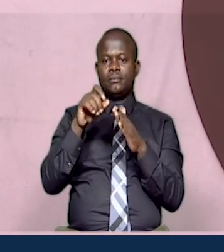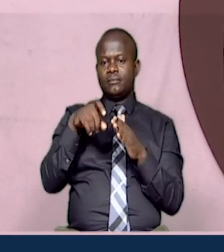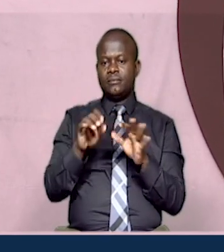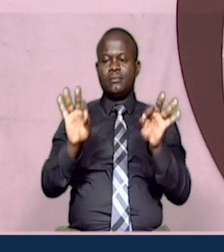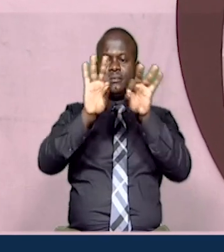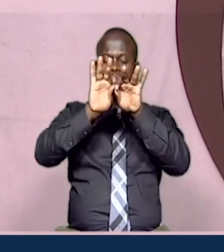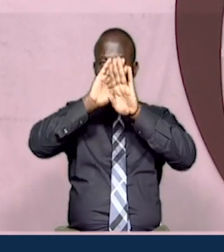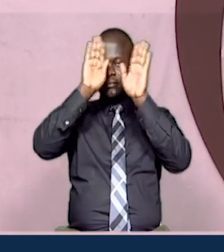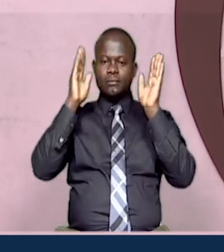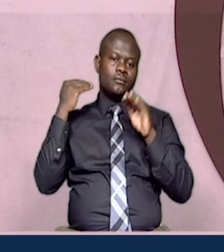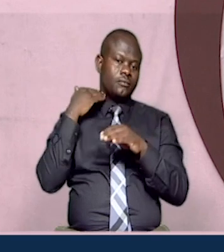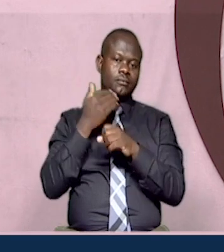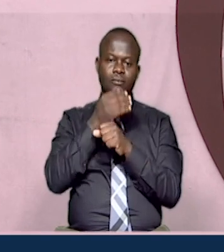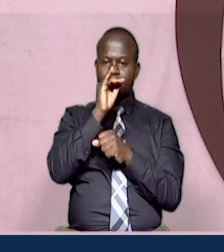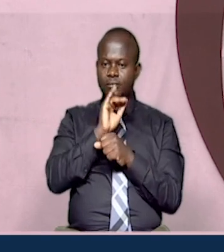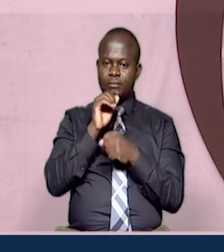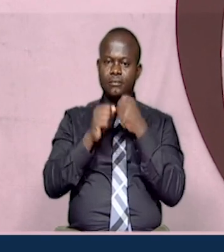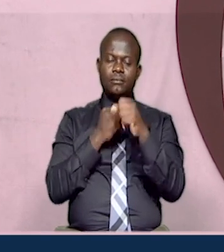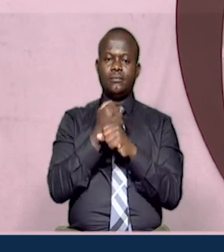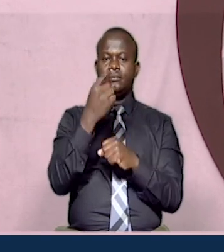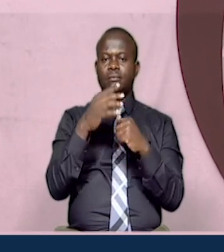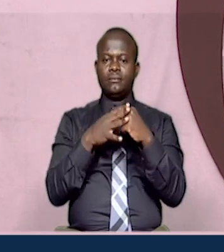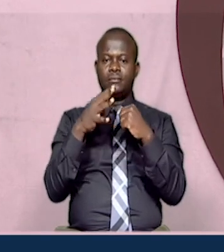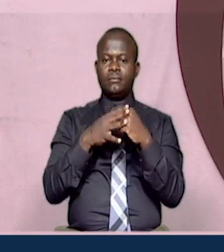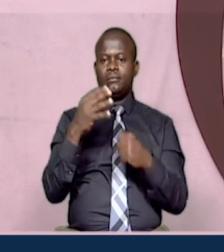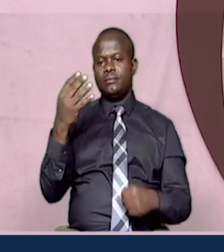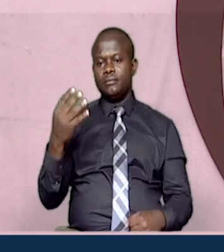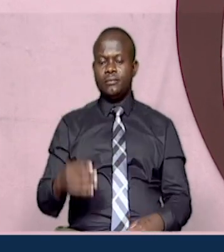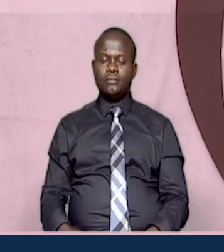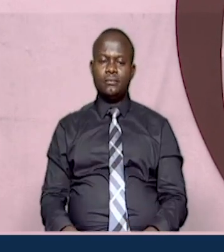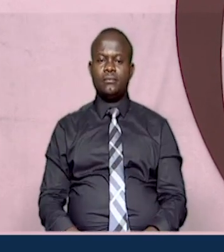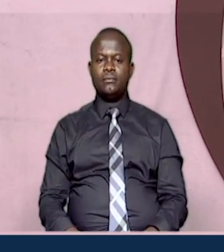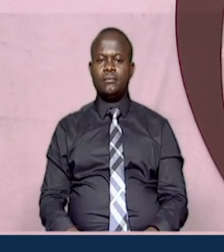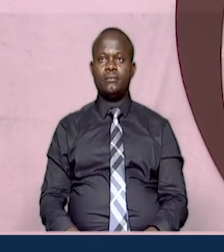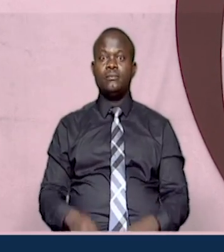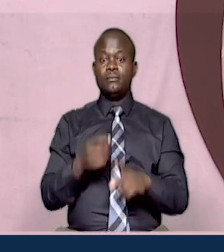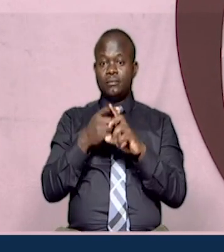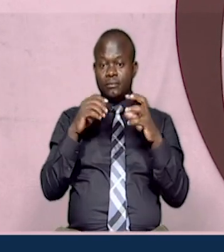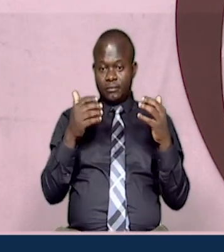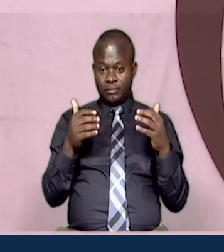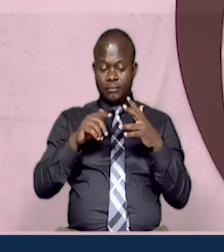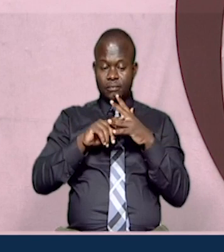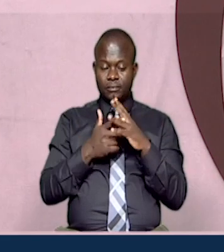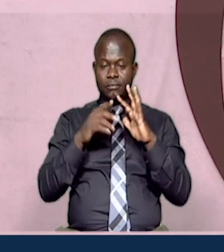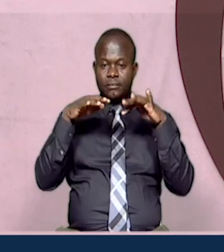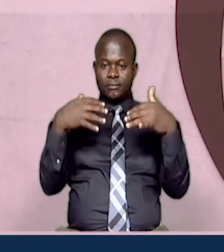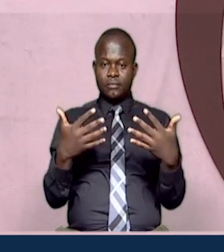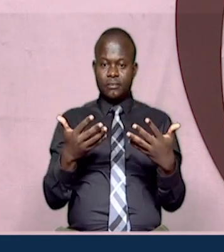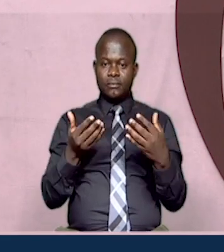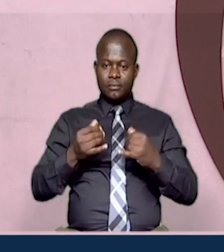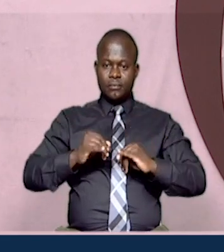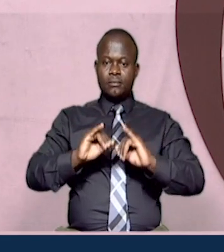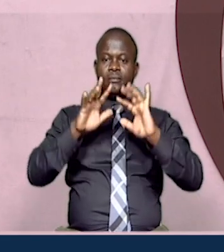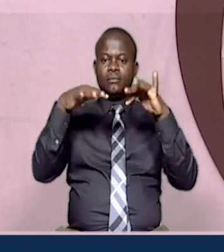gusobanukirwa Jenoside yakorewe Abatutsi mu 1994. Inkomoko n'imbarutso byayo, uko yashyizwe mu